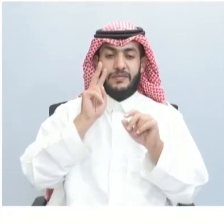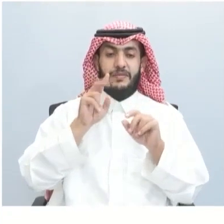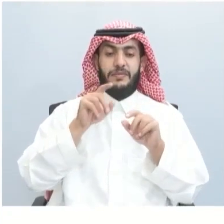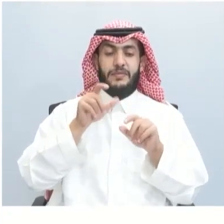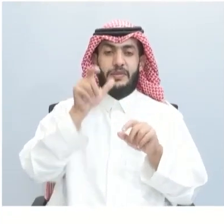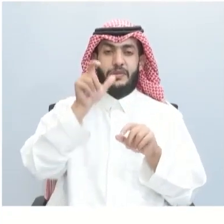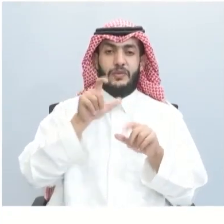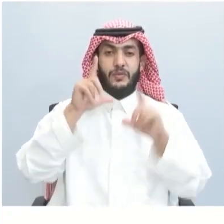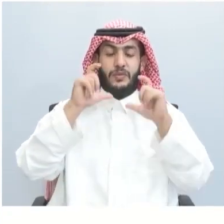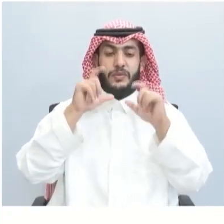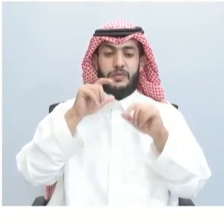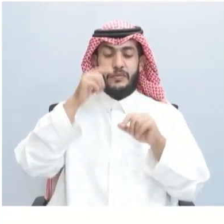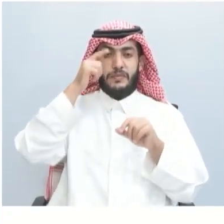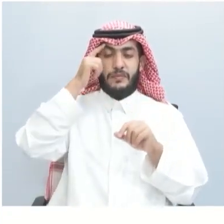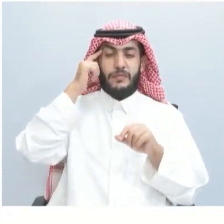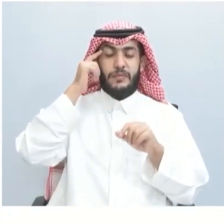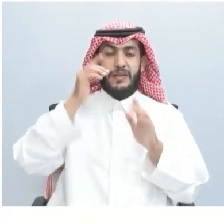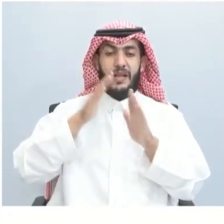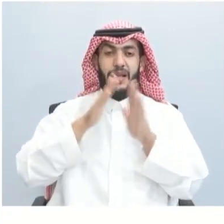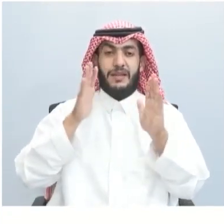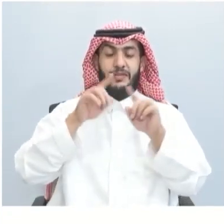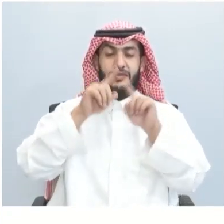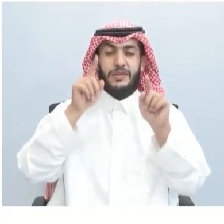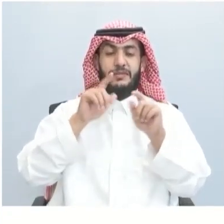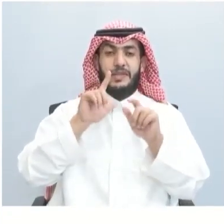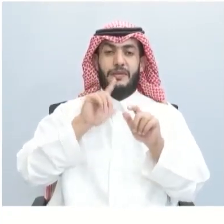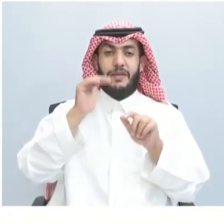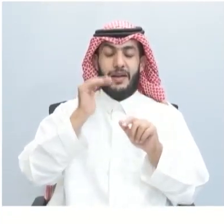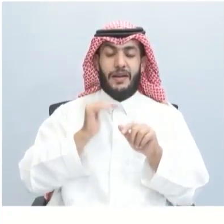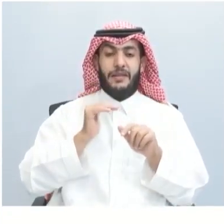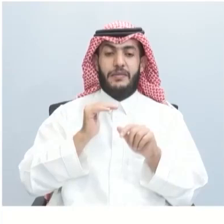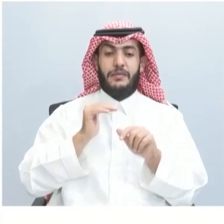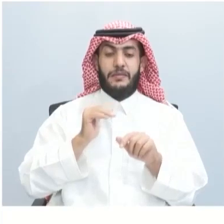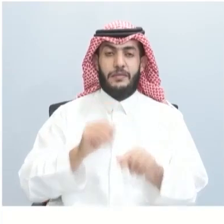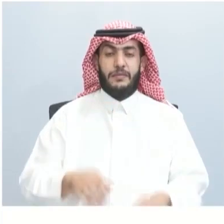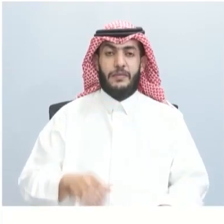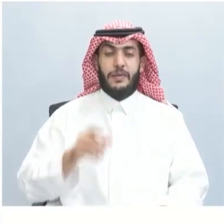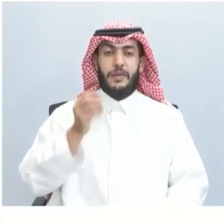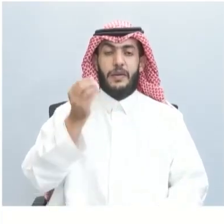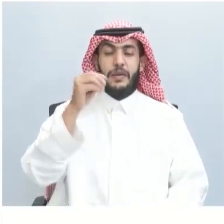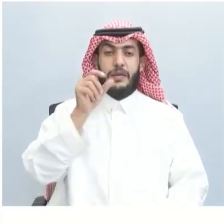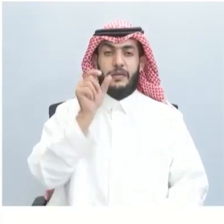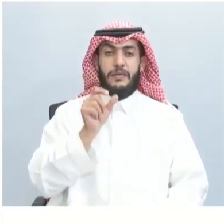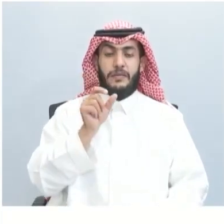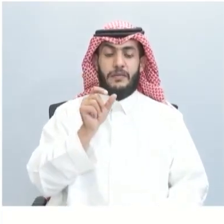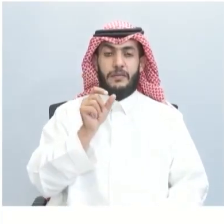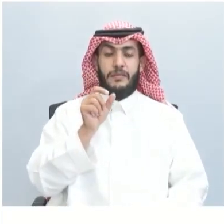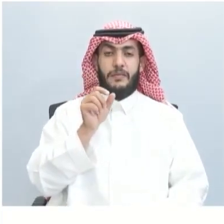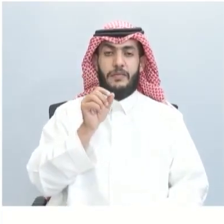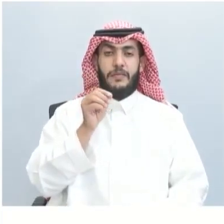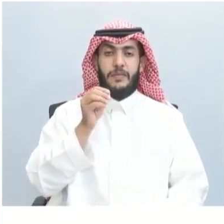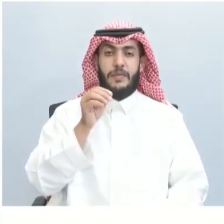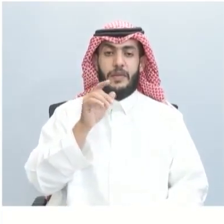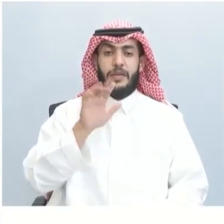الشكل اذا كانت حجم الشاشه اقل من 700 تقوم بظهور قائمه الهامبرجر وتظهر